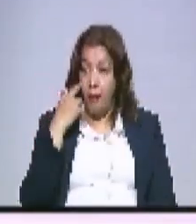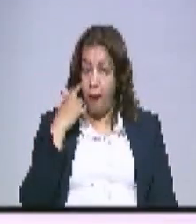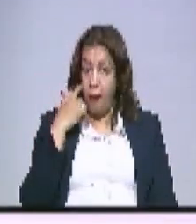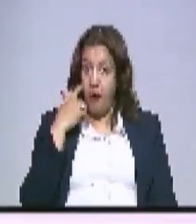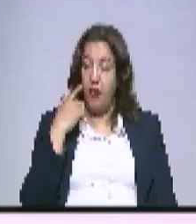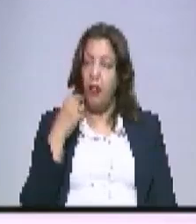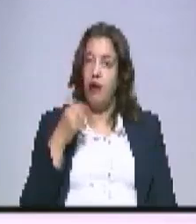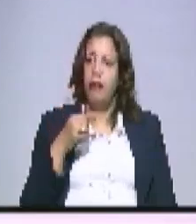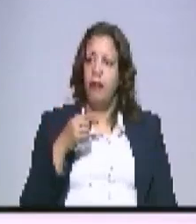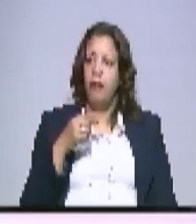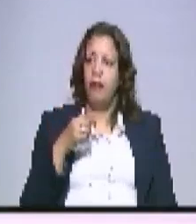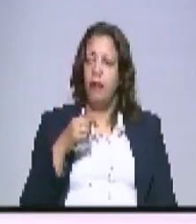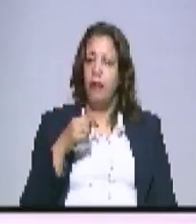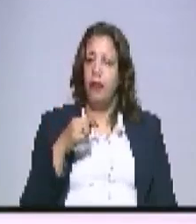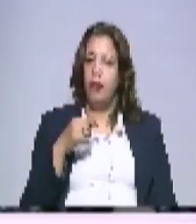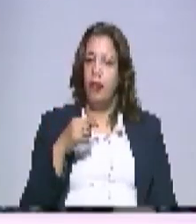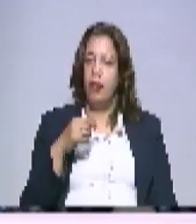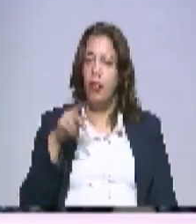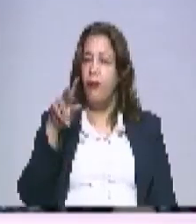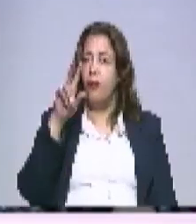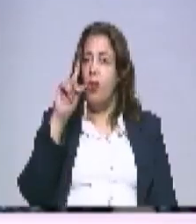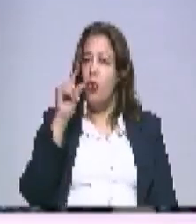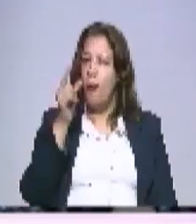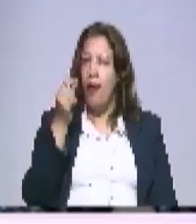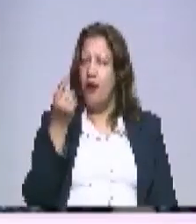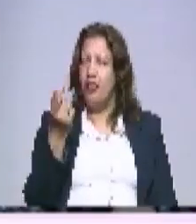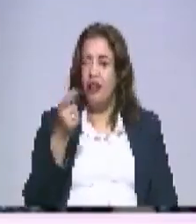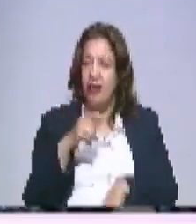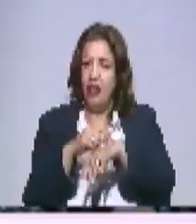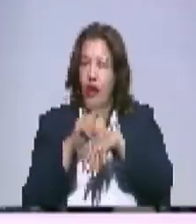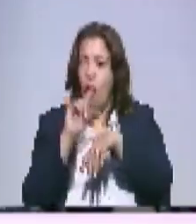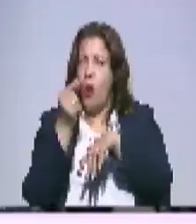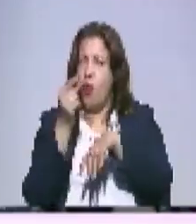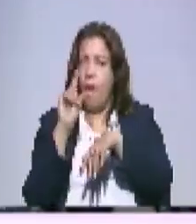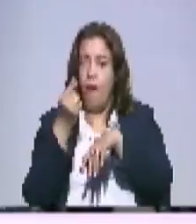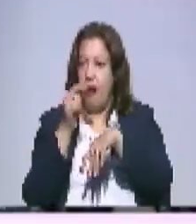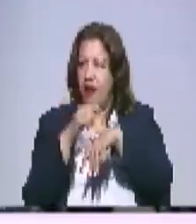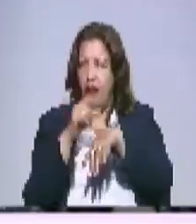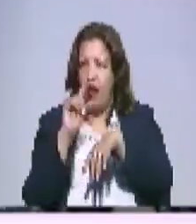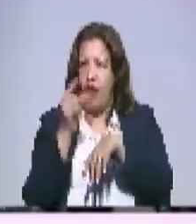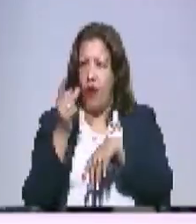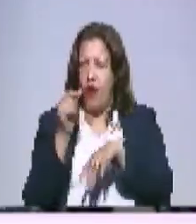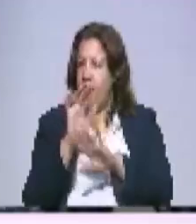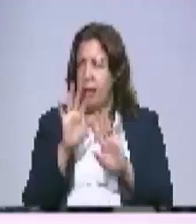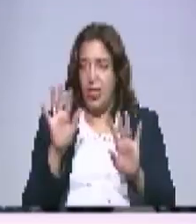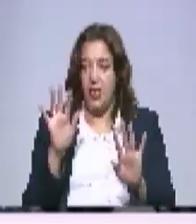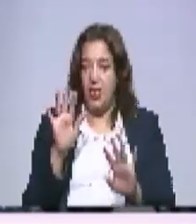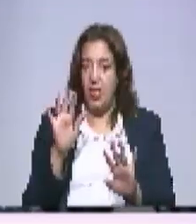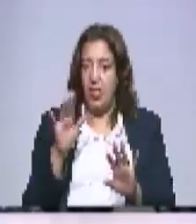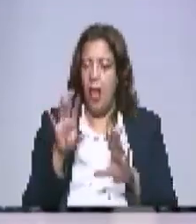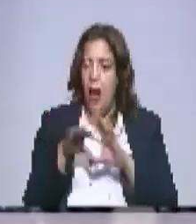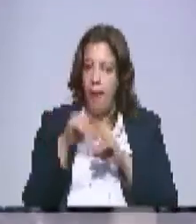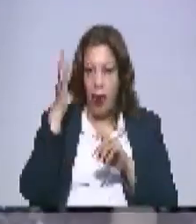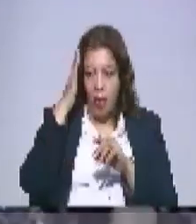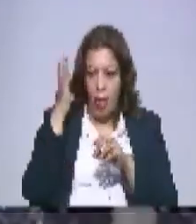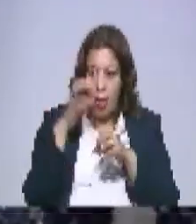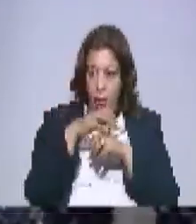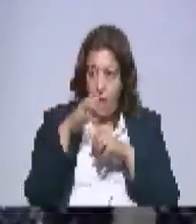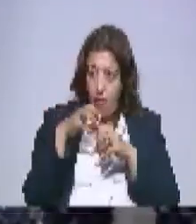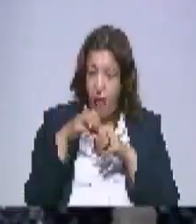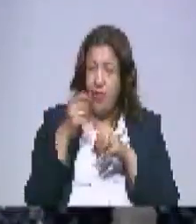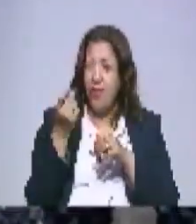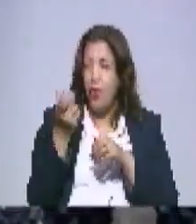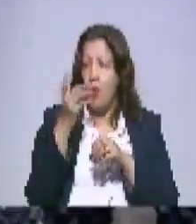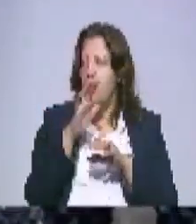بقى من الشوربة دي هجيبها عندك. خلاص كده شوربة الخضار فضلت تستوي. اه عملنا القرنبيط، الشيف سلقه نص